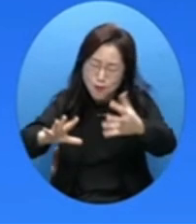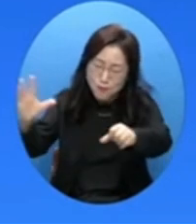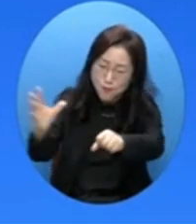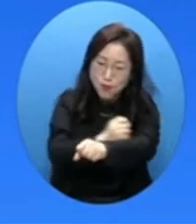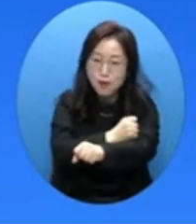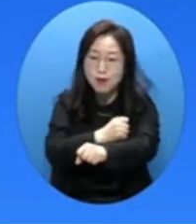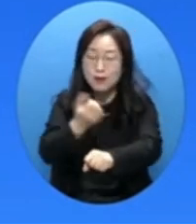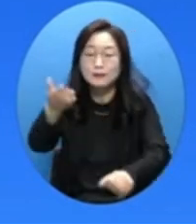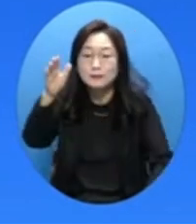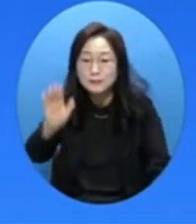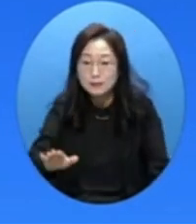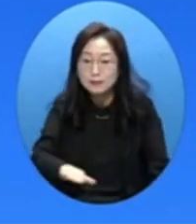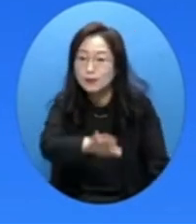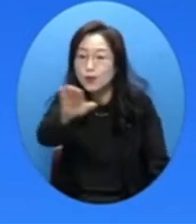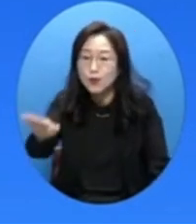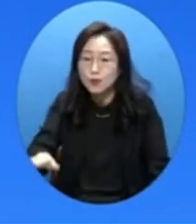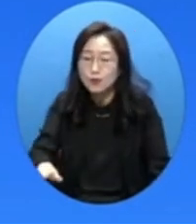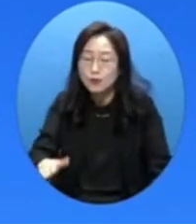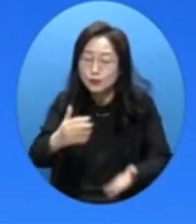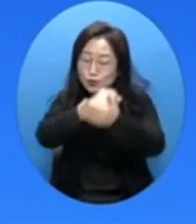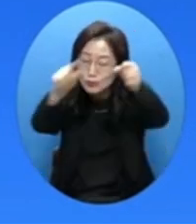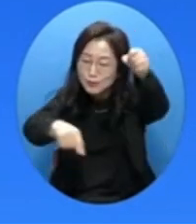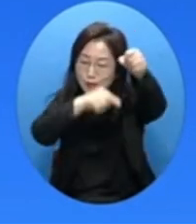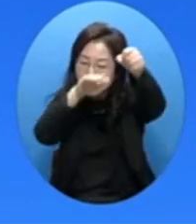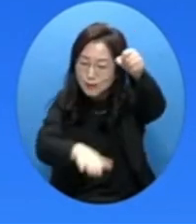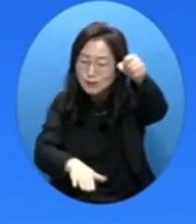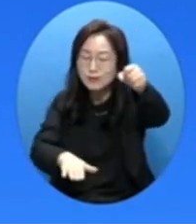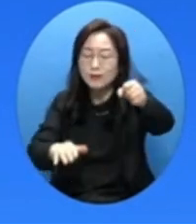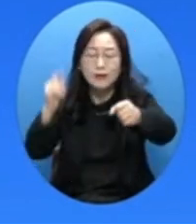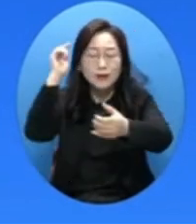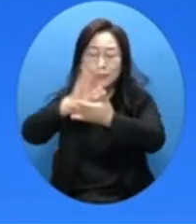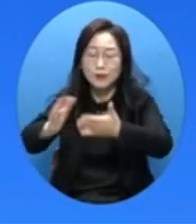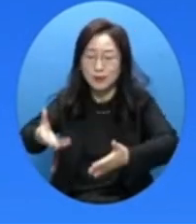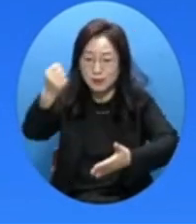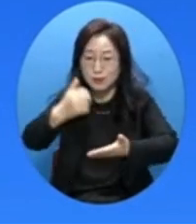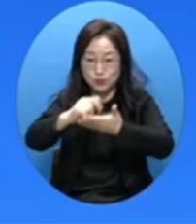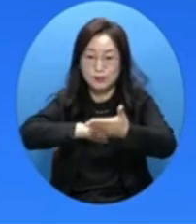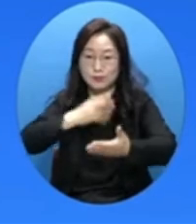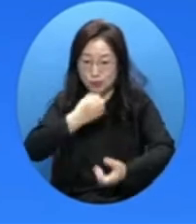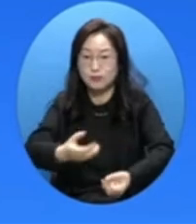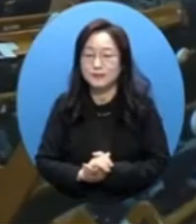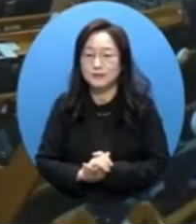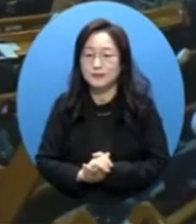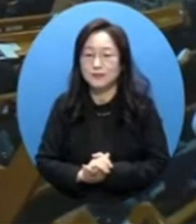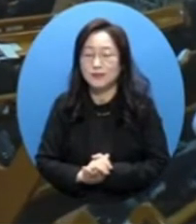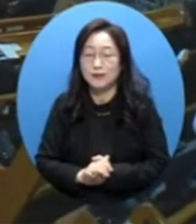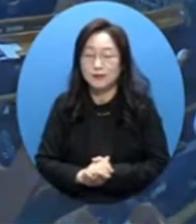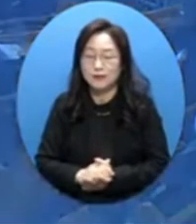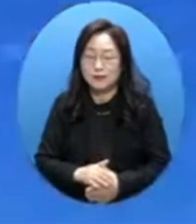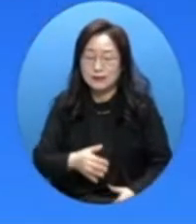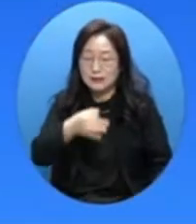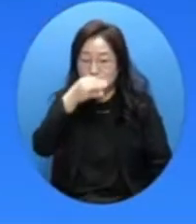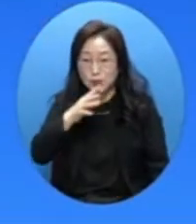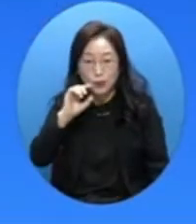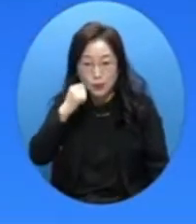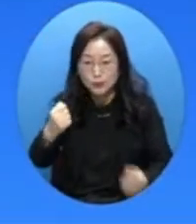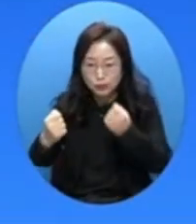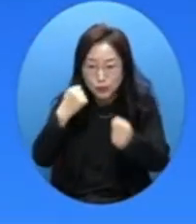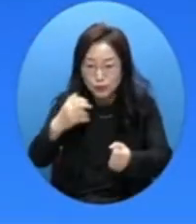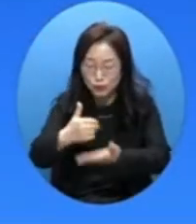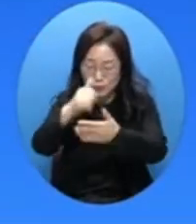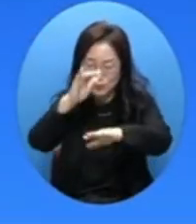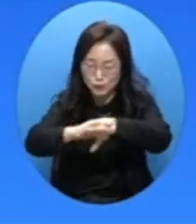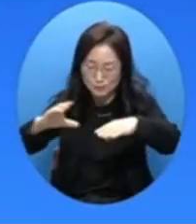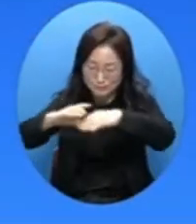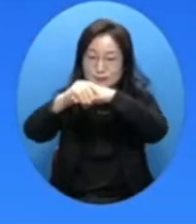불어왔다고 할지라도 주님 날개 안에서 평안함을 얻는 여러분 모두가 되기를 주님으로 축원합니다. 아무리 힘들고 어려워도 주님 손